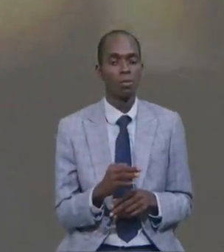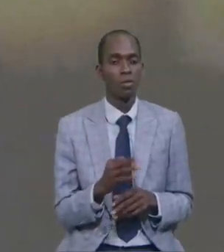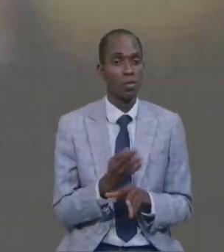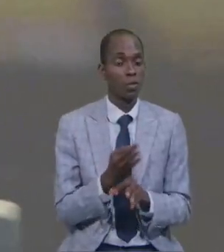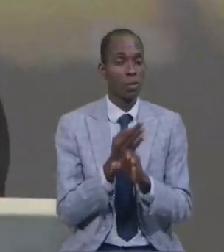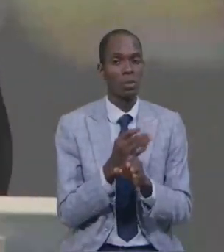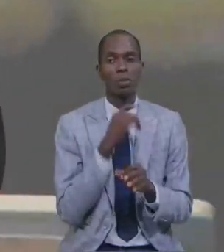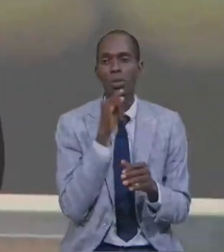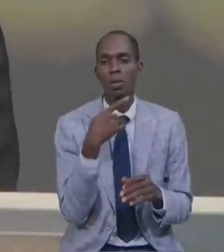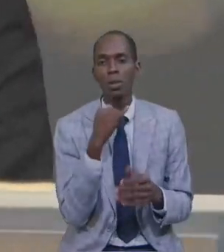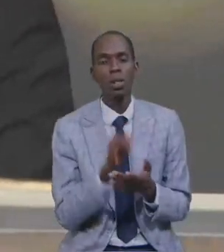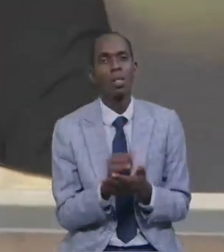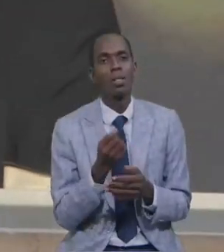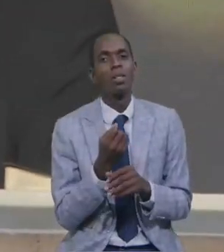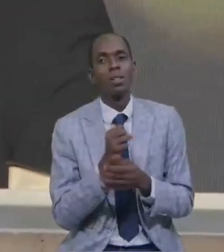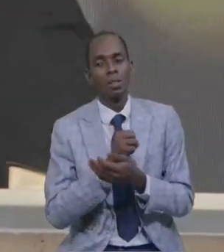Comment est-ce qu'ils seront sauvés?